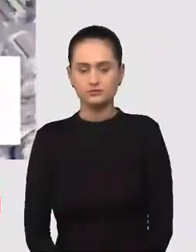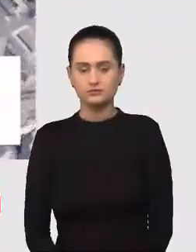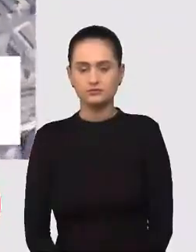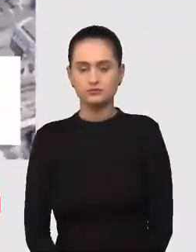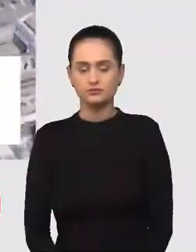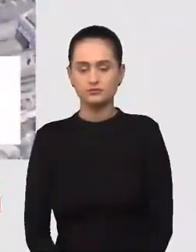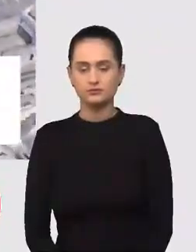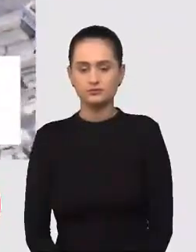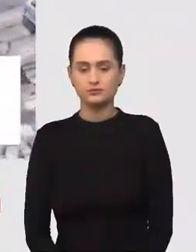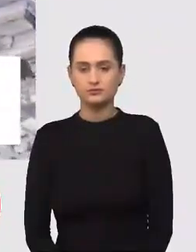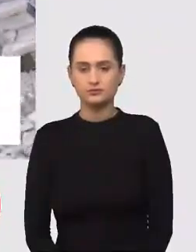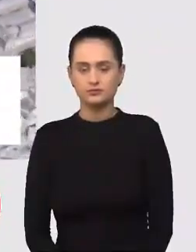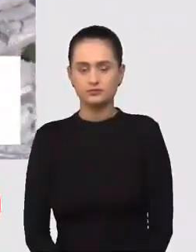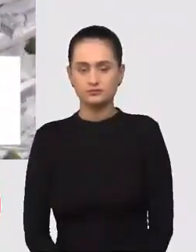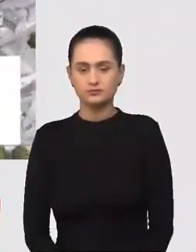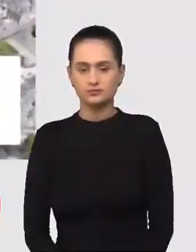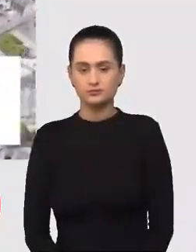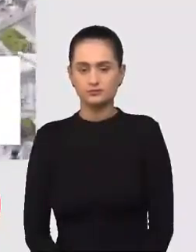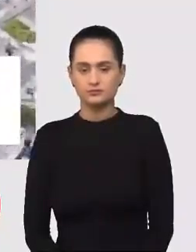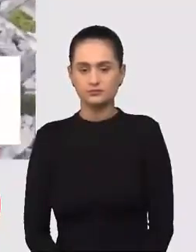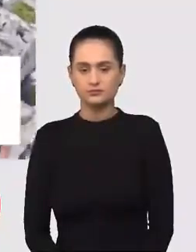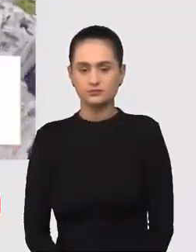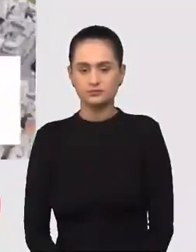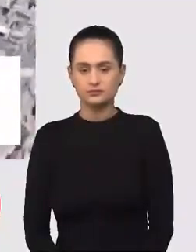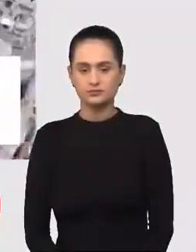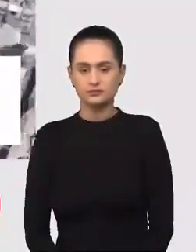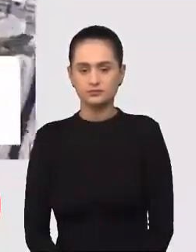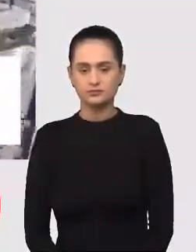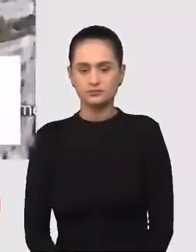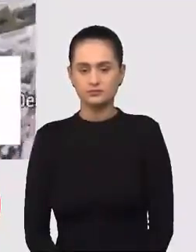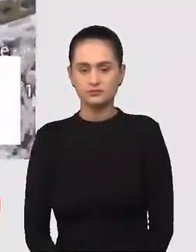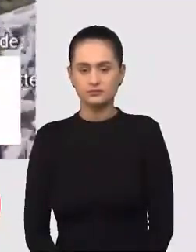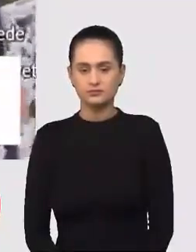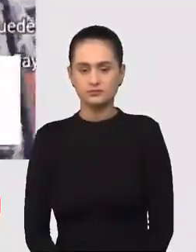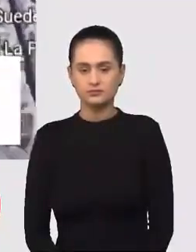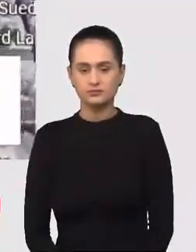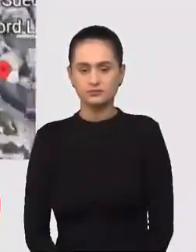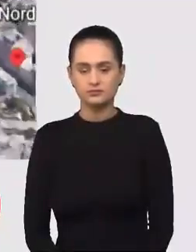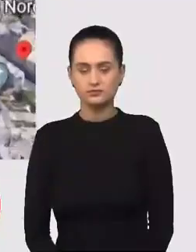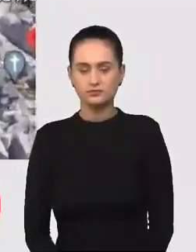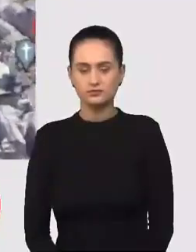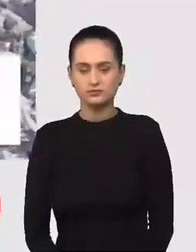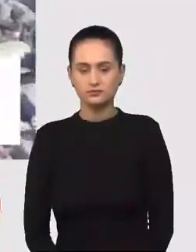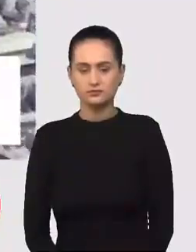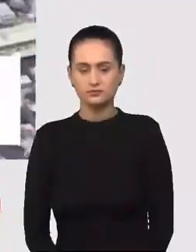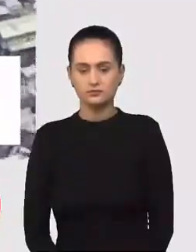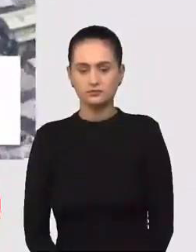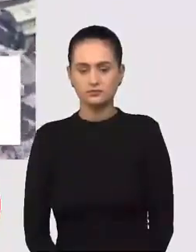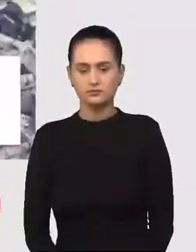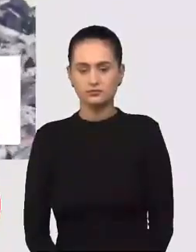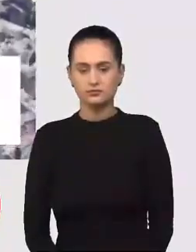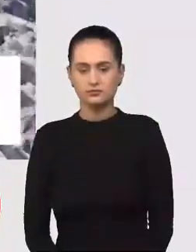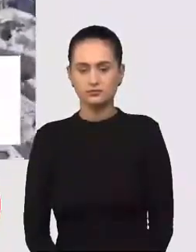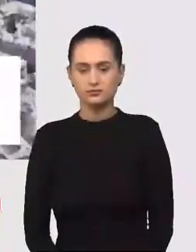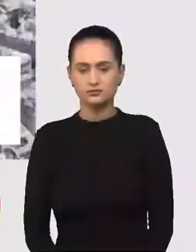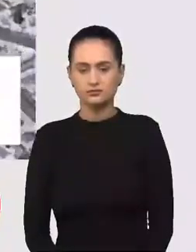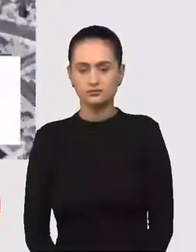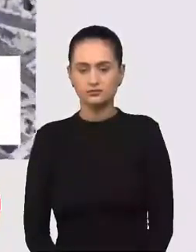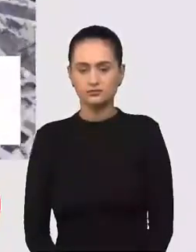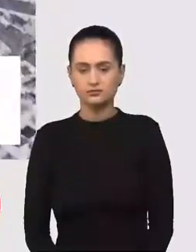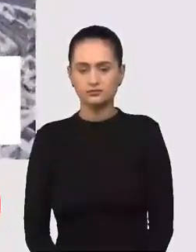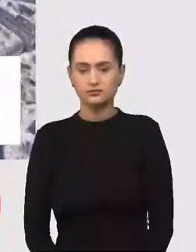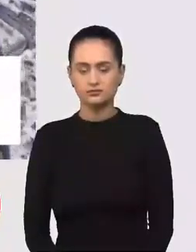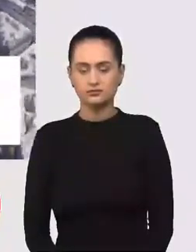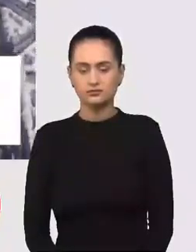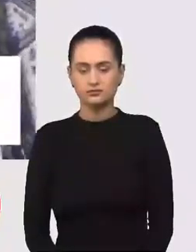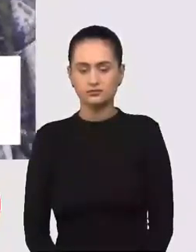importantă. Au fost perturbări ale traficului din cauza acestui incident? Da, a fost făcut deja un anunț.